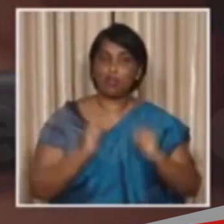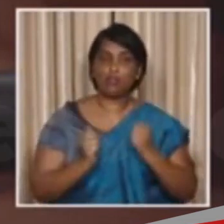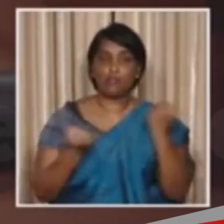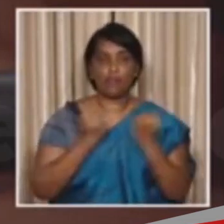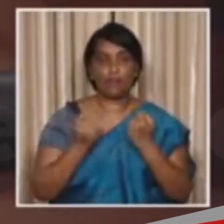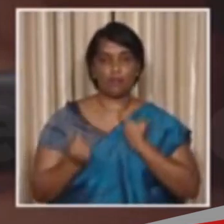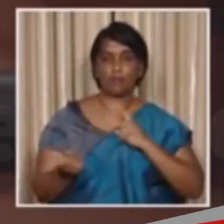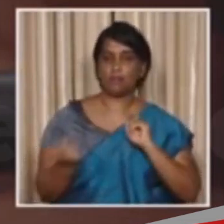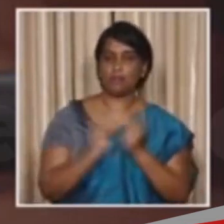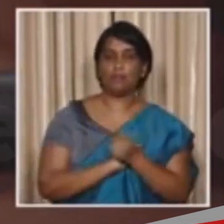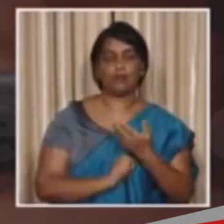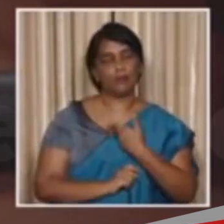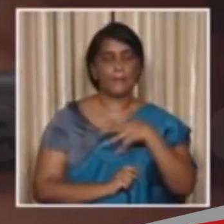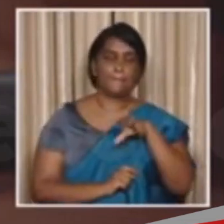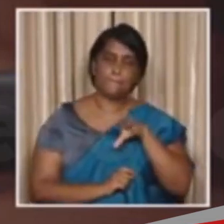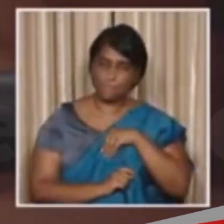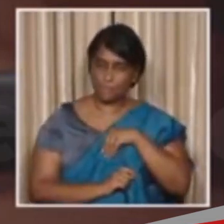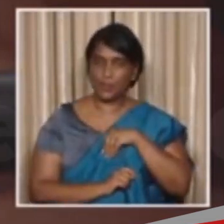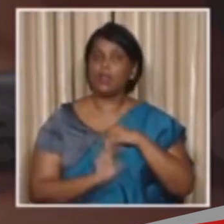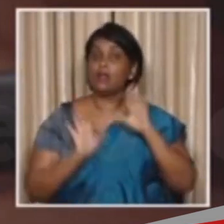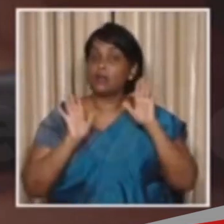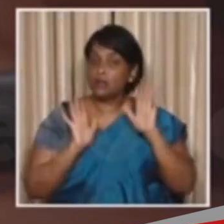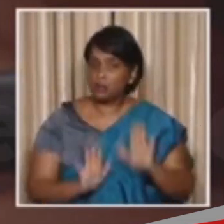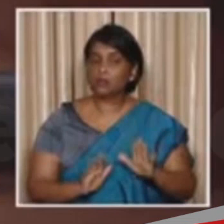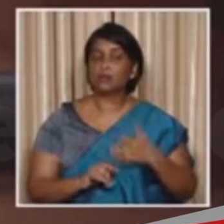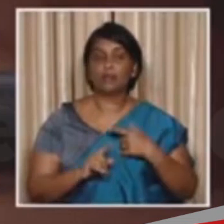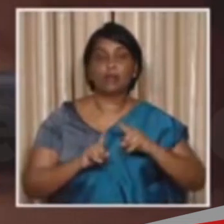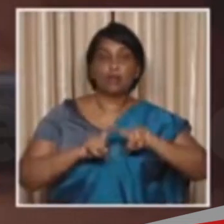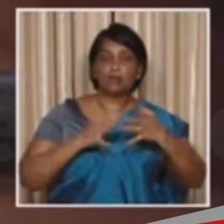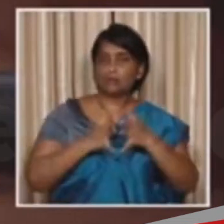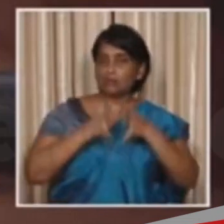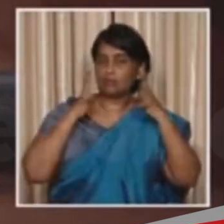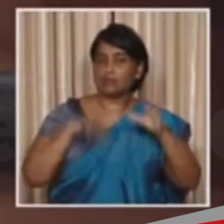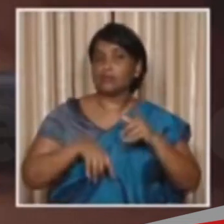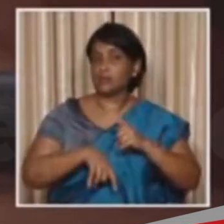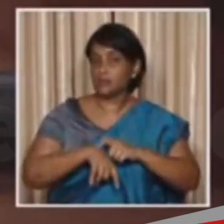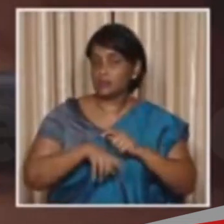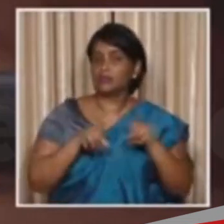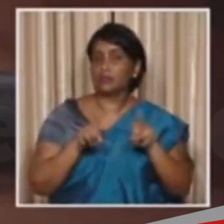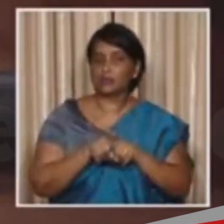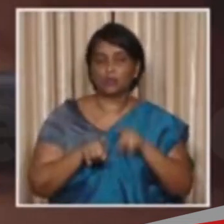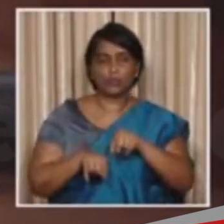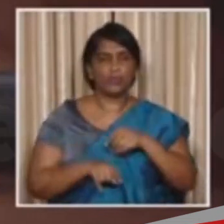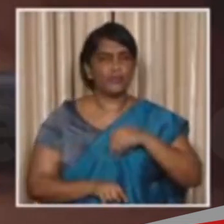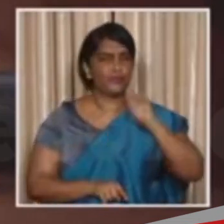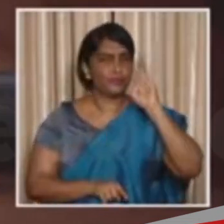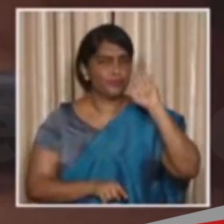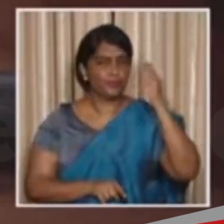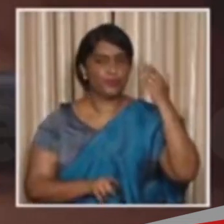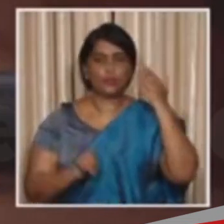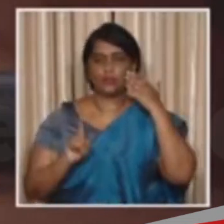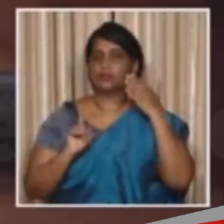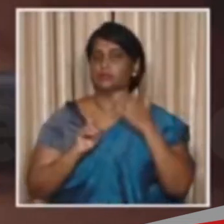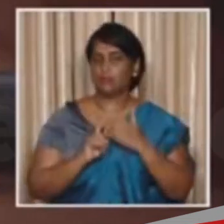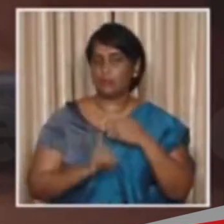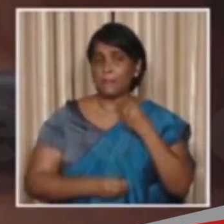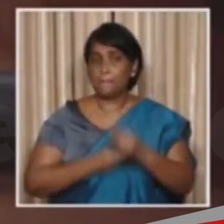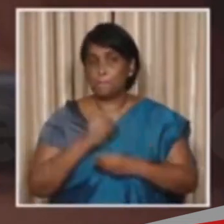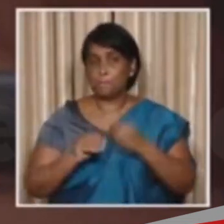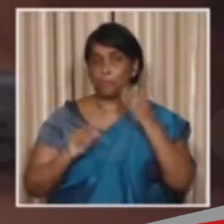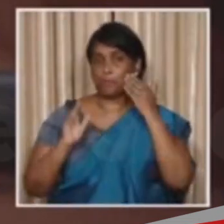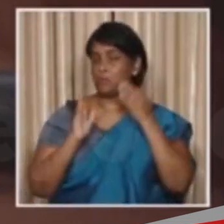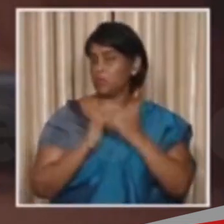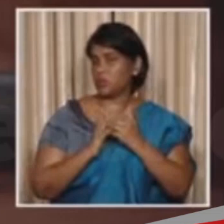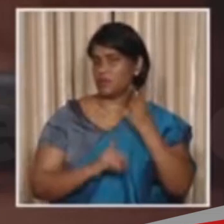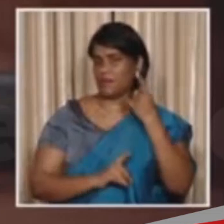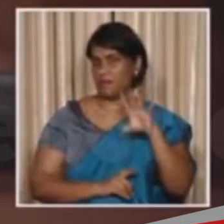එකඟයි. එහෙත් අනෙකුත් බොහෝ අවස්ථාවලදී මෙන්ම මෙවැනි සුවිශේෂී තත්ත්වයක් පවා පටු ජාවාරම්කාරී වමනාවක්